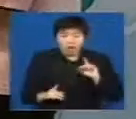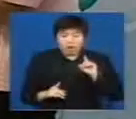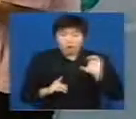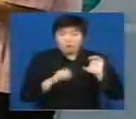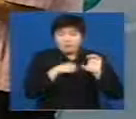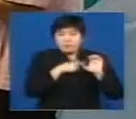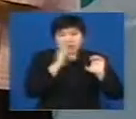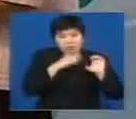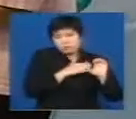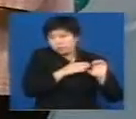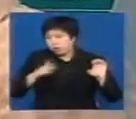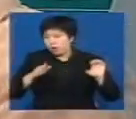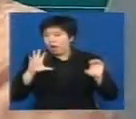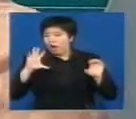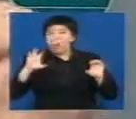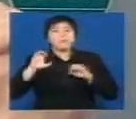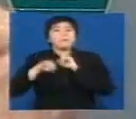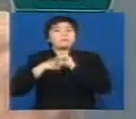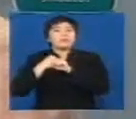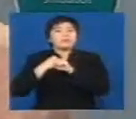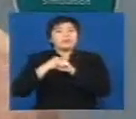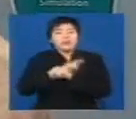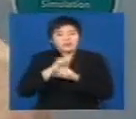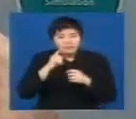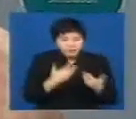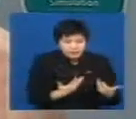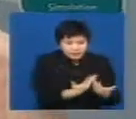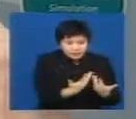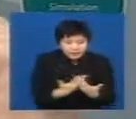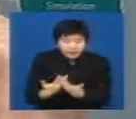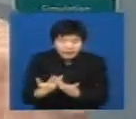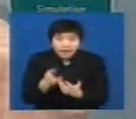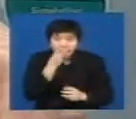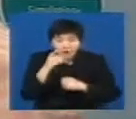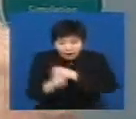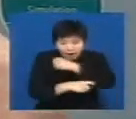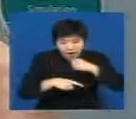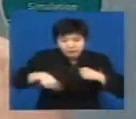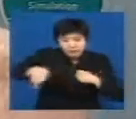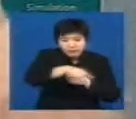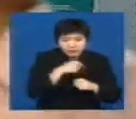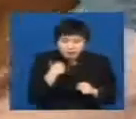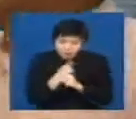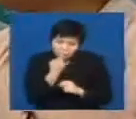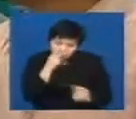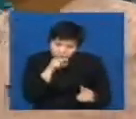เท่ากับบางจุดนะครับอย่างเช่นที่นาในที่ลุ่มเราใช้20ปีก็พอ ครับแต่ว่าข้อมูลเหล่านี้คือนี่คือเ